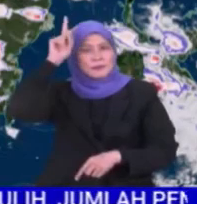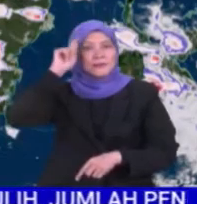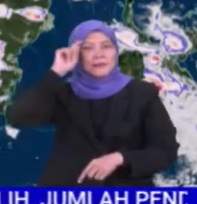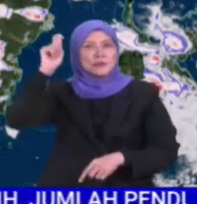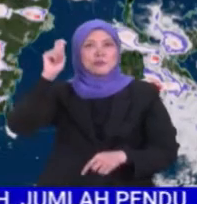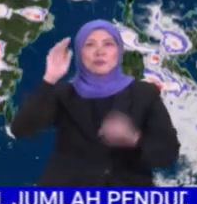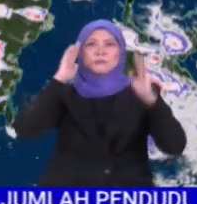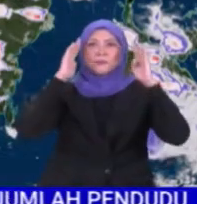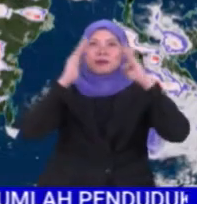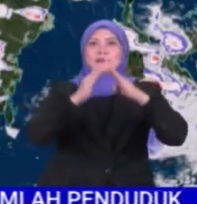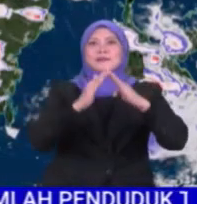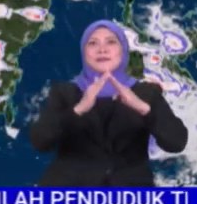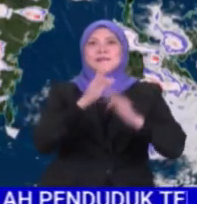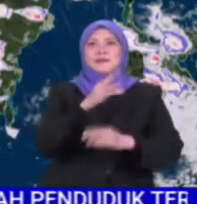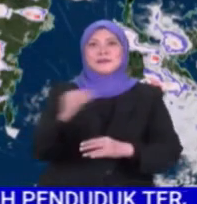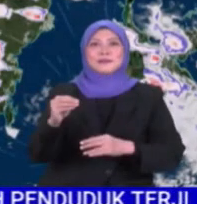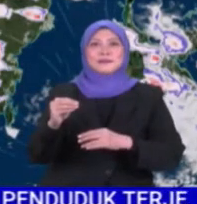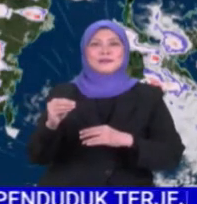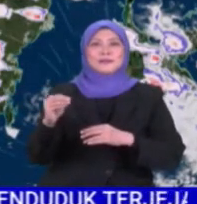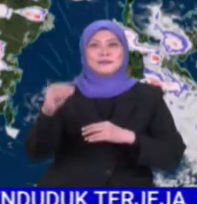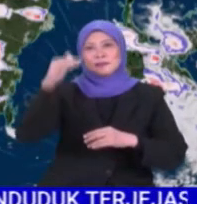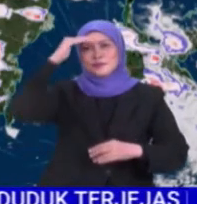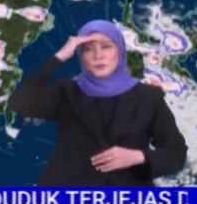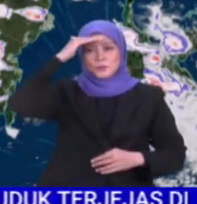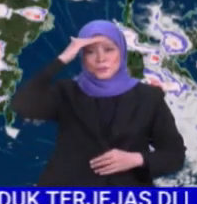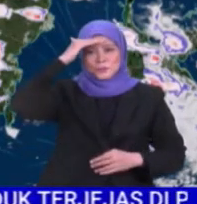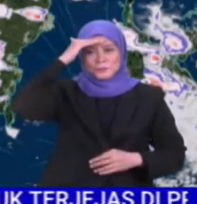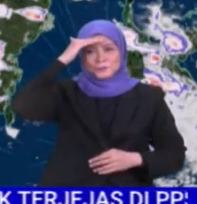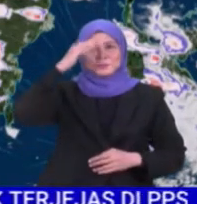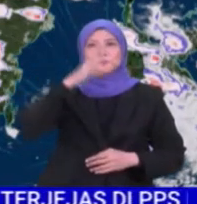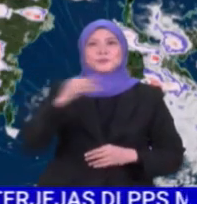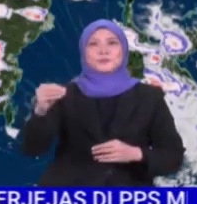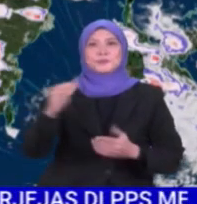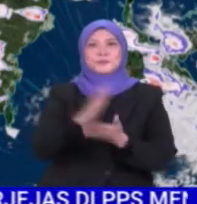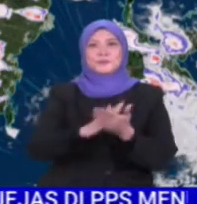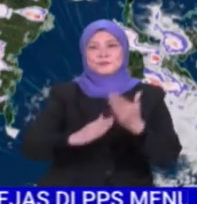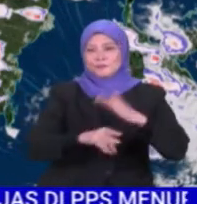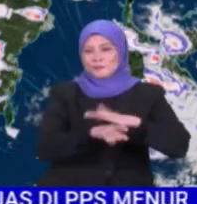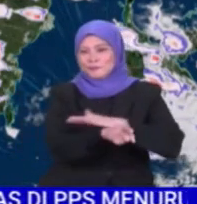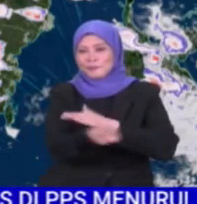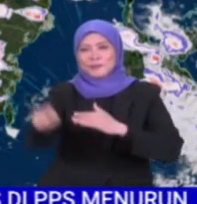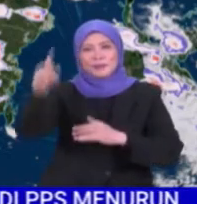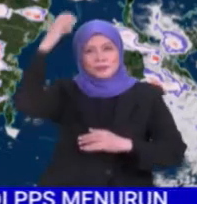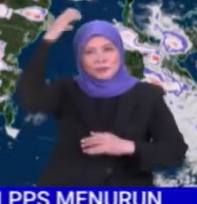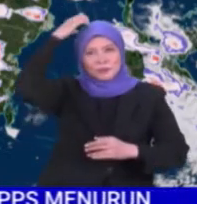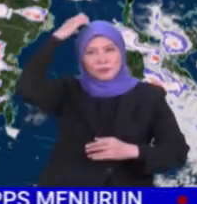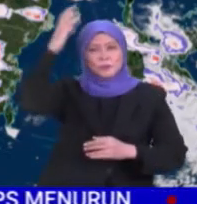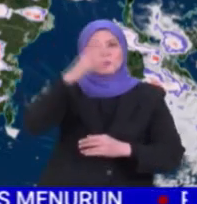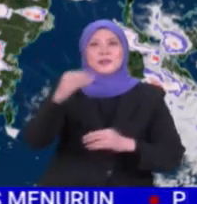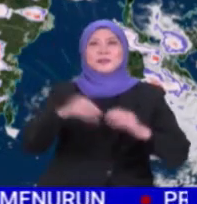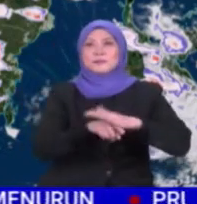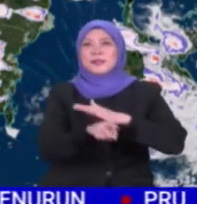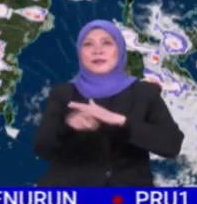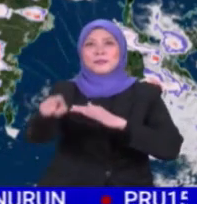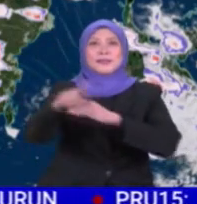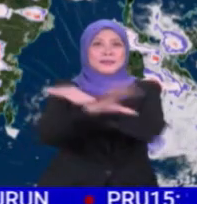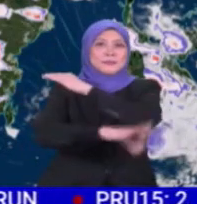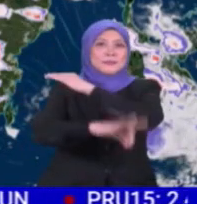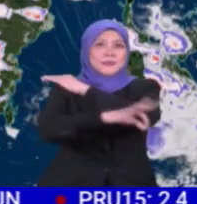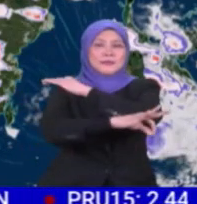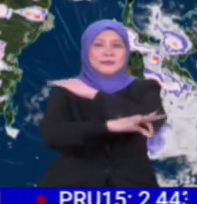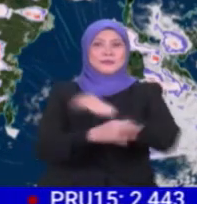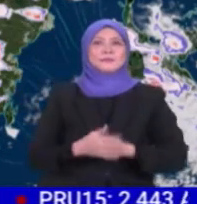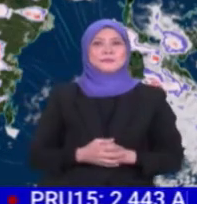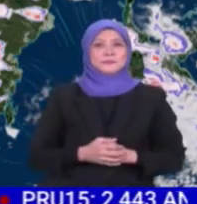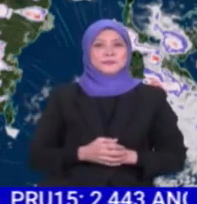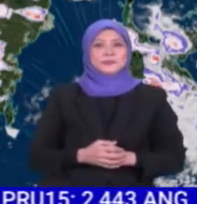Terengganu, Pahang dan juga di negeri Johor serta di bahagian pedalaman negeri Selangor dan juga pedalaman di negeri Sembilan.